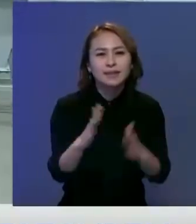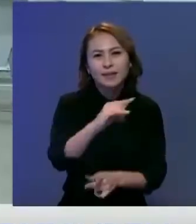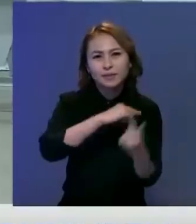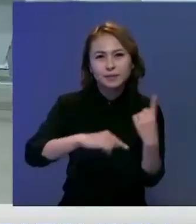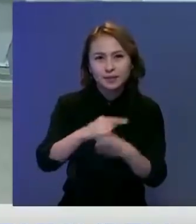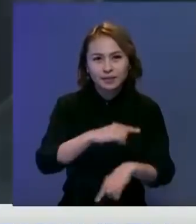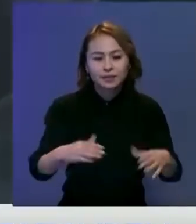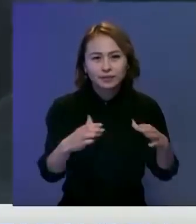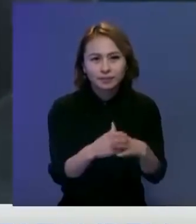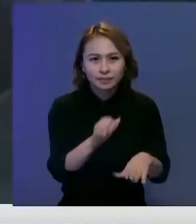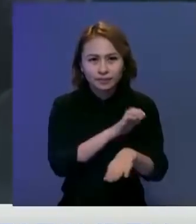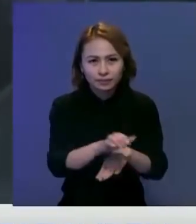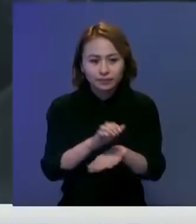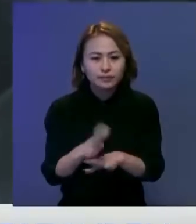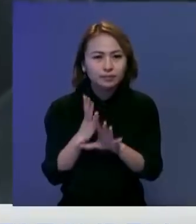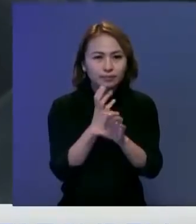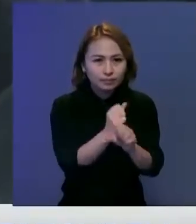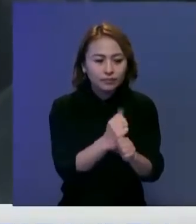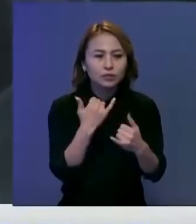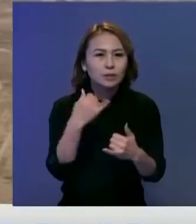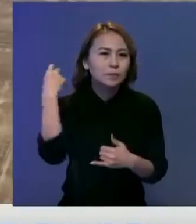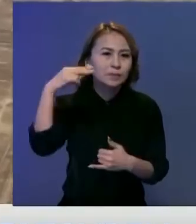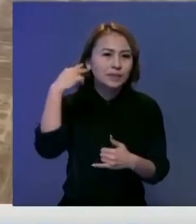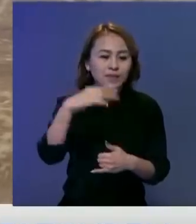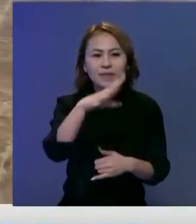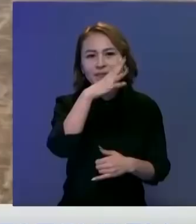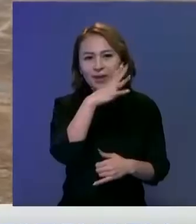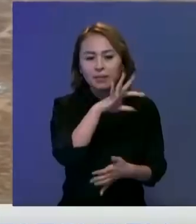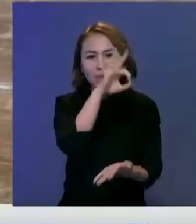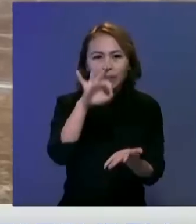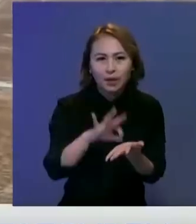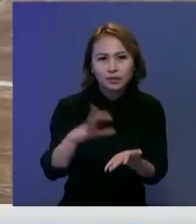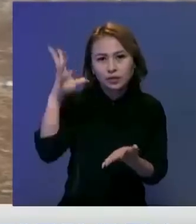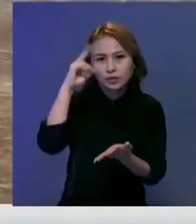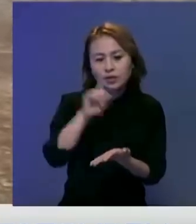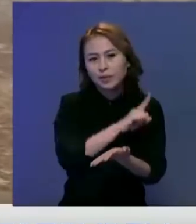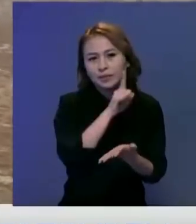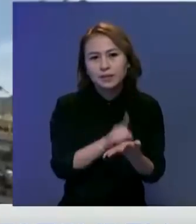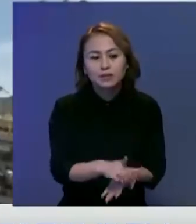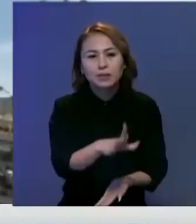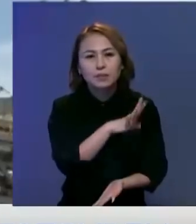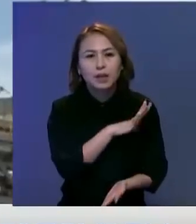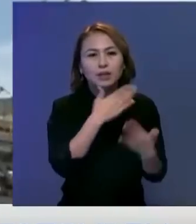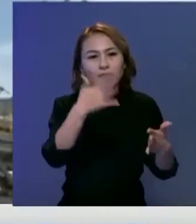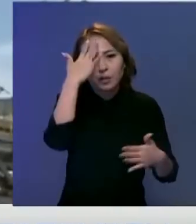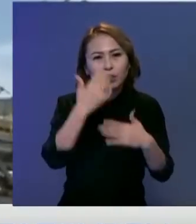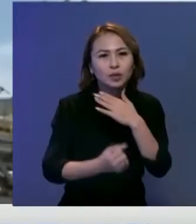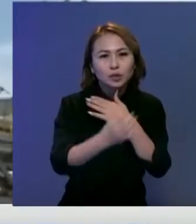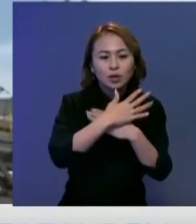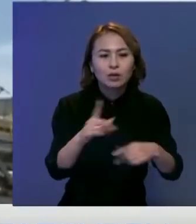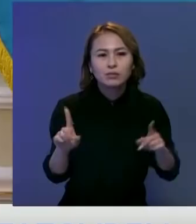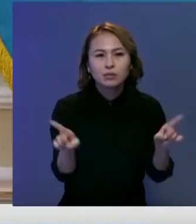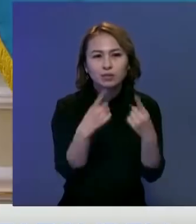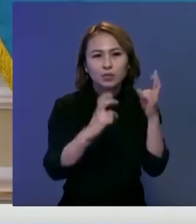өндіретін өнім мөлшері азай кеткен. Президент, мақты, мақсат, мінгеттерді атады. Ең алдымен Мұнайғаз өнер кәсіпін